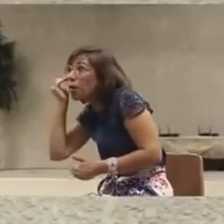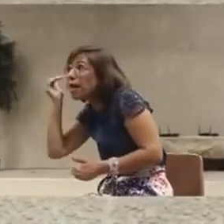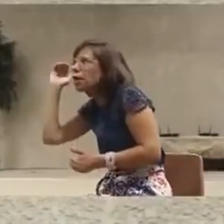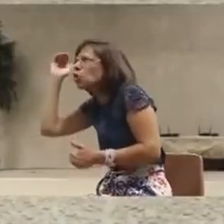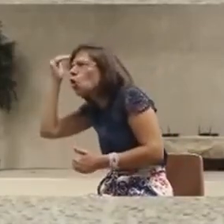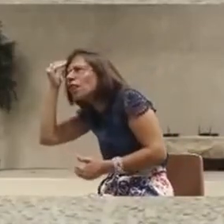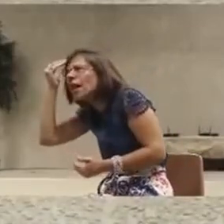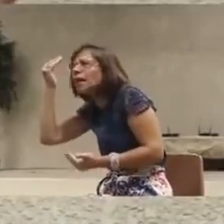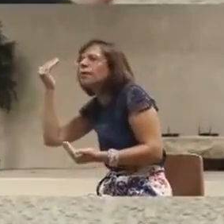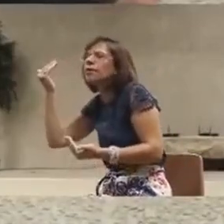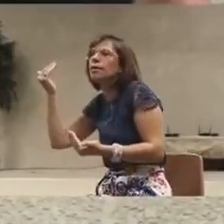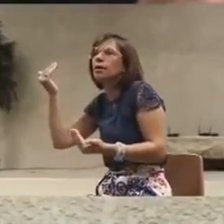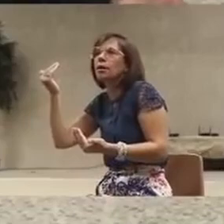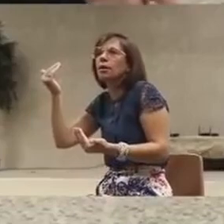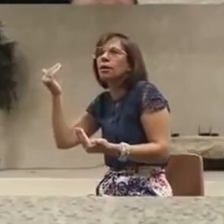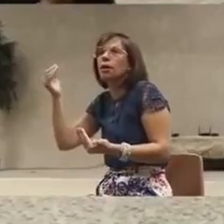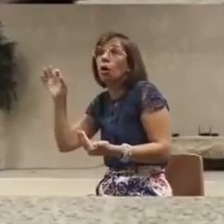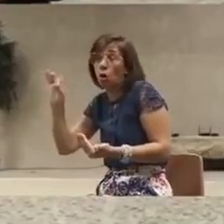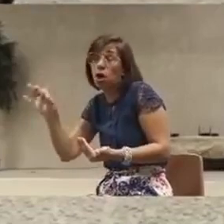Et dans